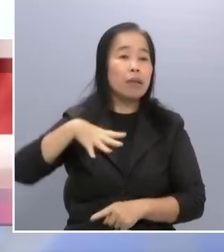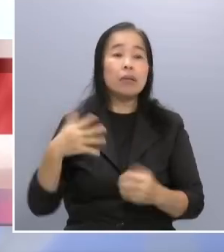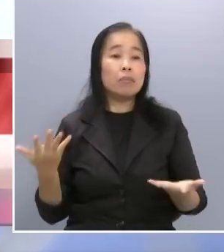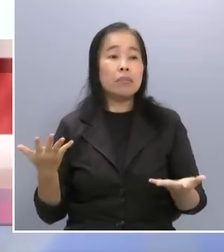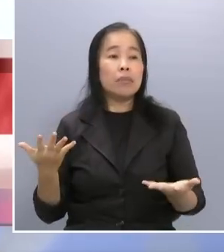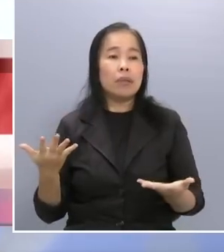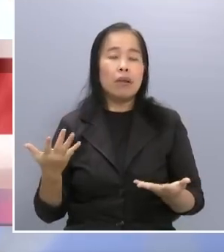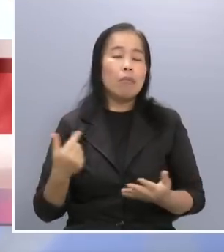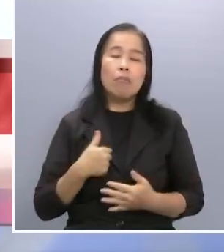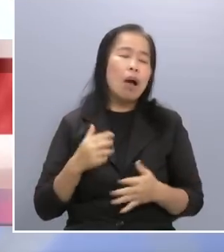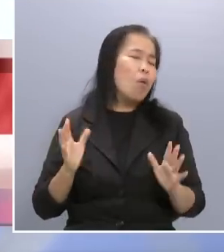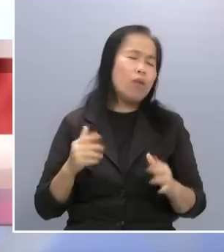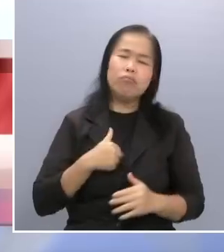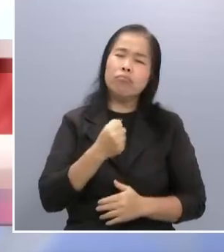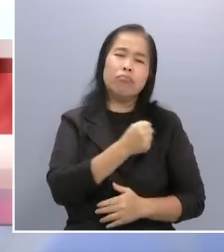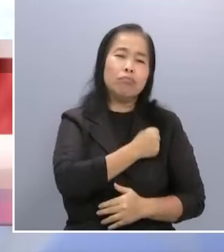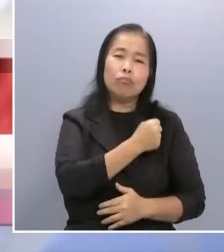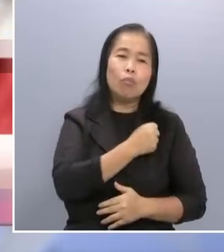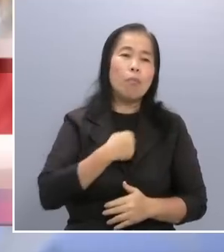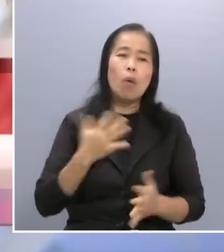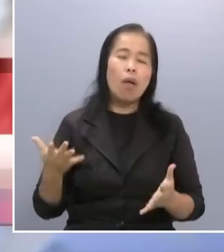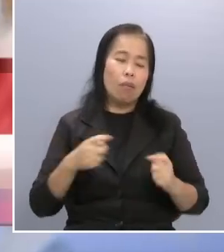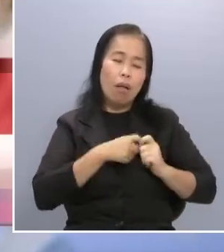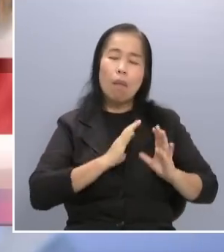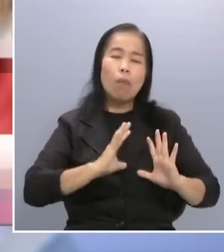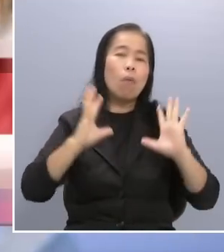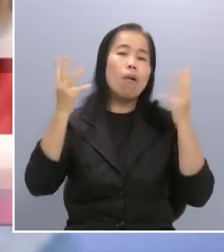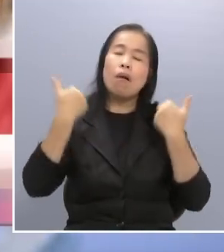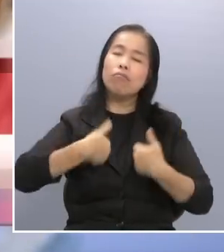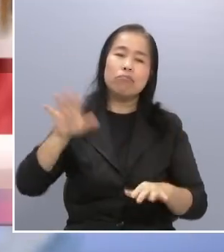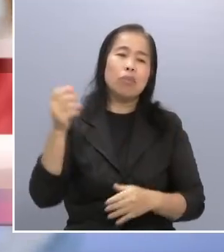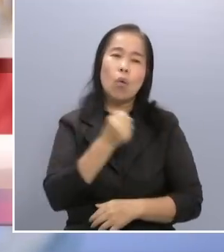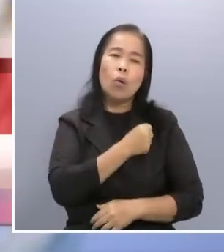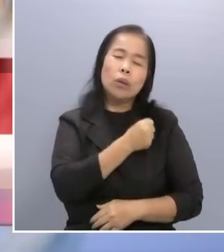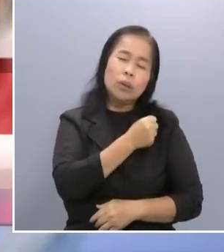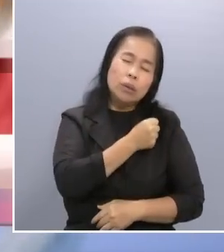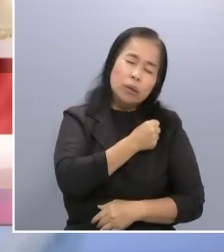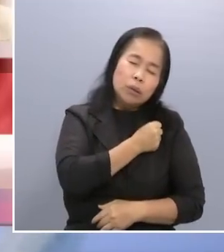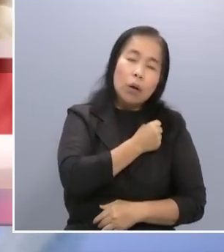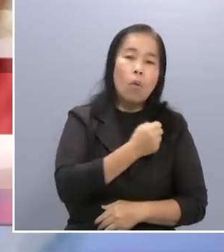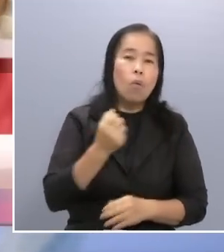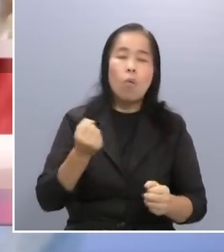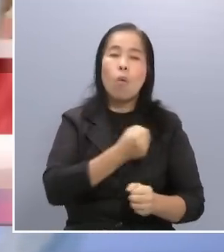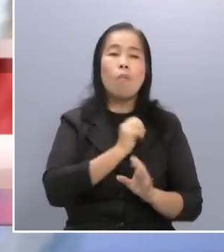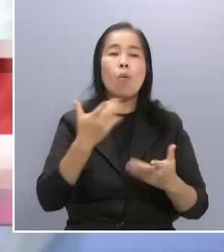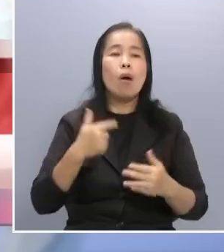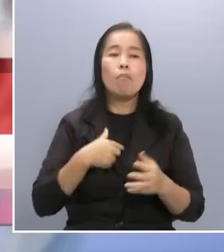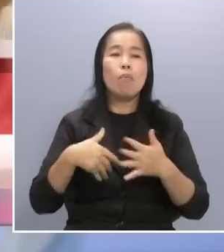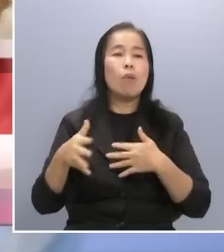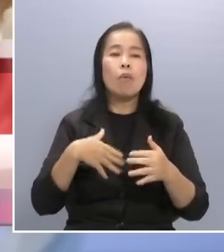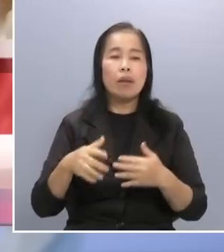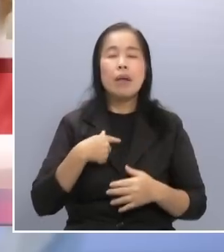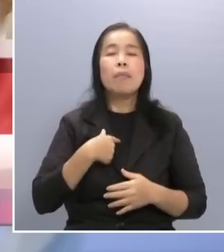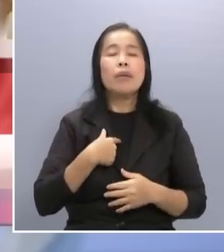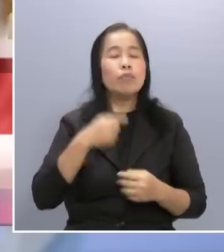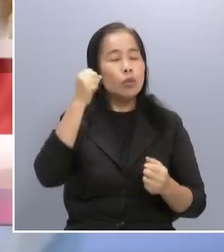คือมันใจแบบมันไม่มีอะไรแล้วอ่ะคือมันไม่ไหวแล้วอ่ะมันเก็บจนเฮิร์ตจนแบบจนท้ออ่ะอยู่คือเพื่อลูก